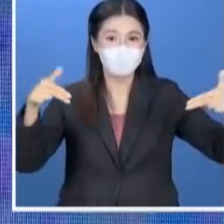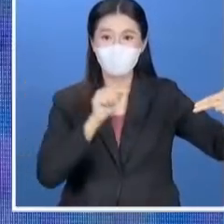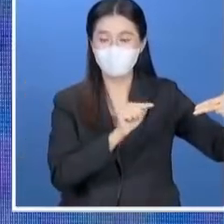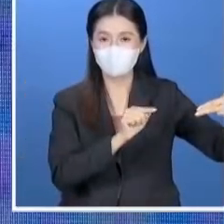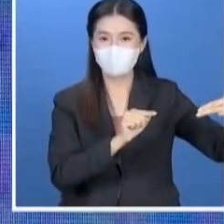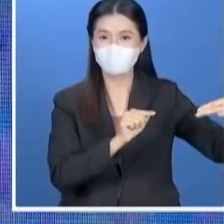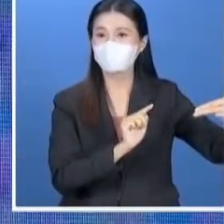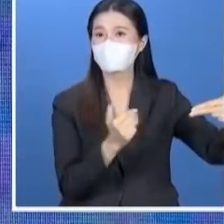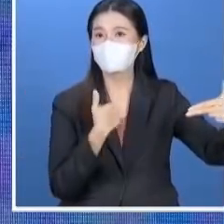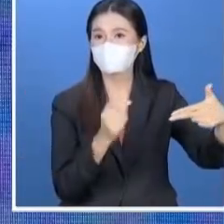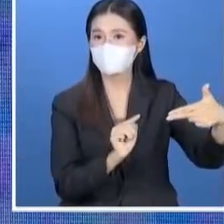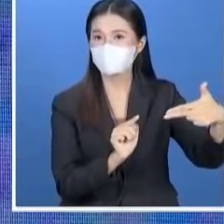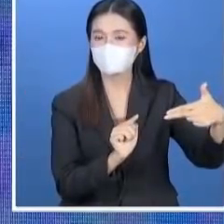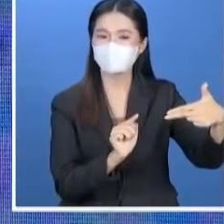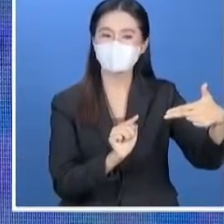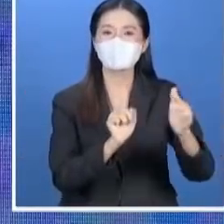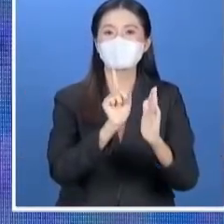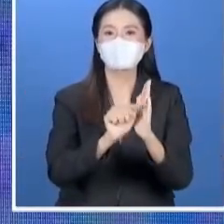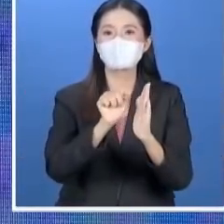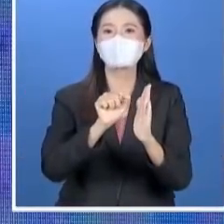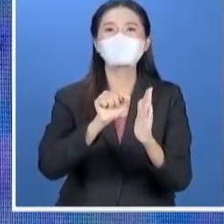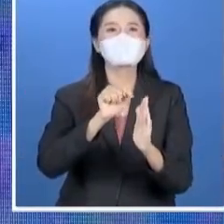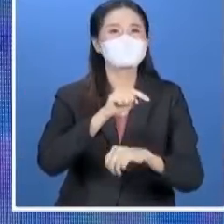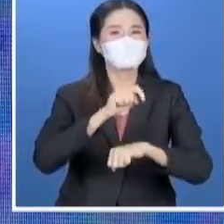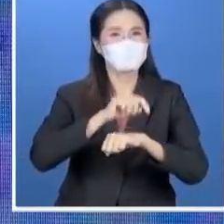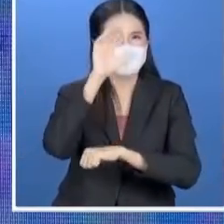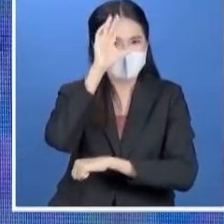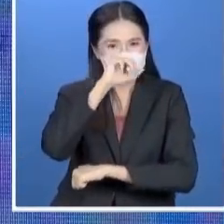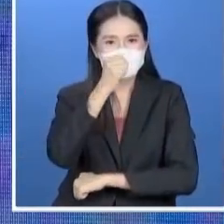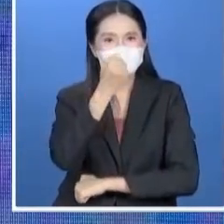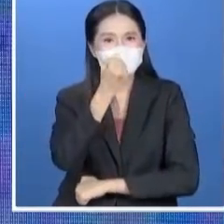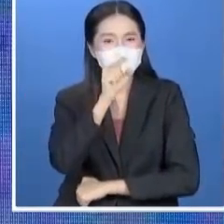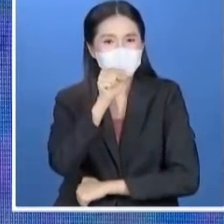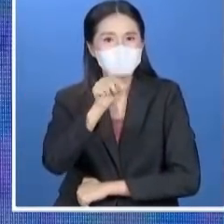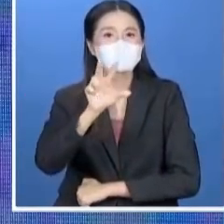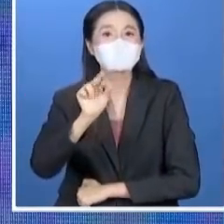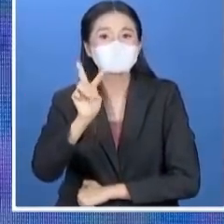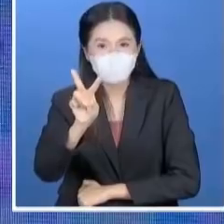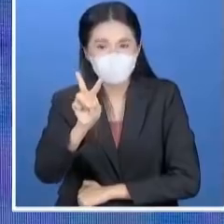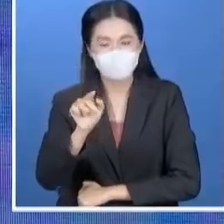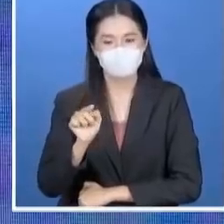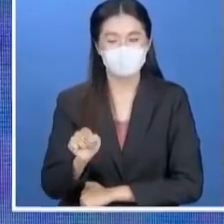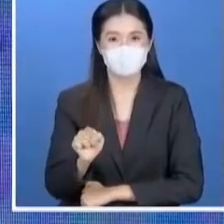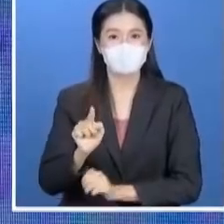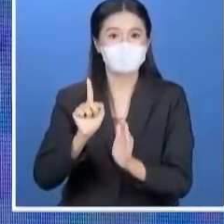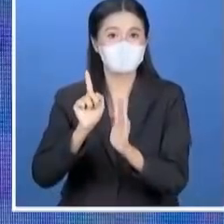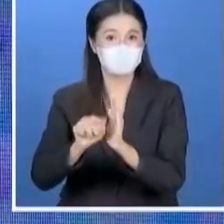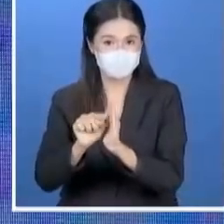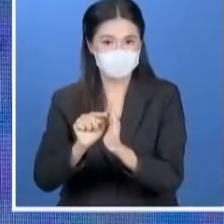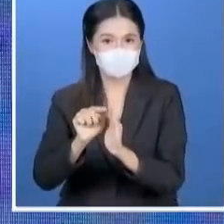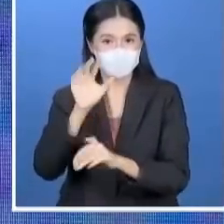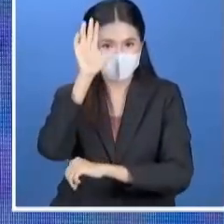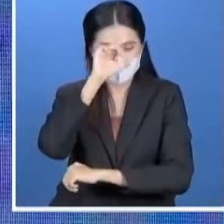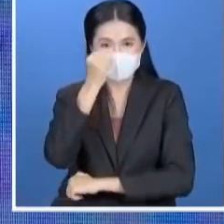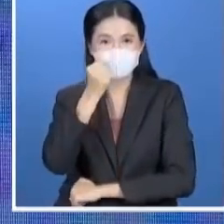ถเมื่อสักครู่เนี่ยเป็นนาทีที่23:32นะครับพอมาฝั่งนี้ก็เข้าสู่นาทีที่